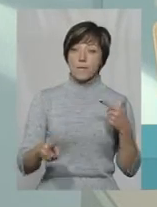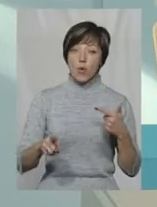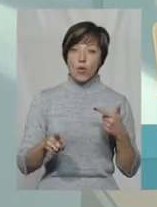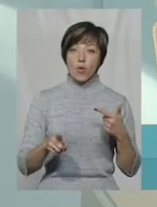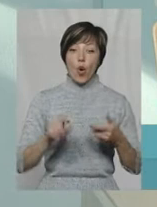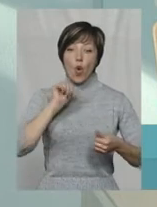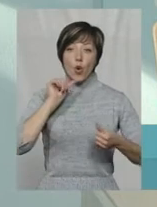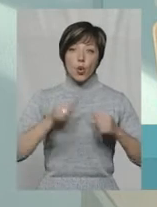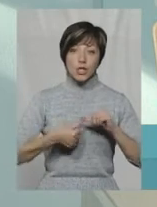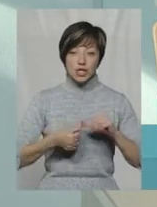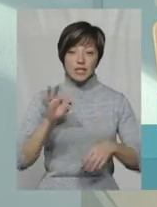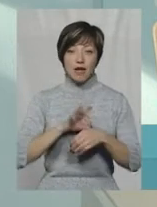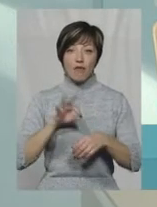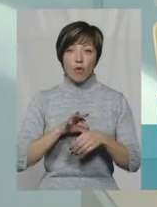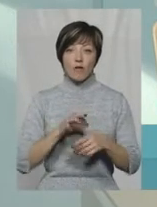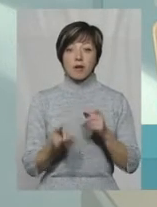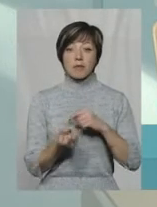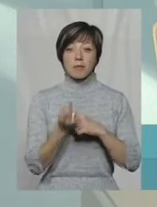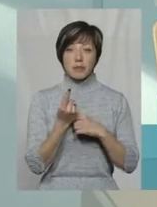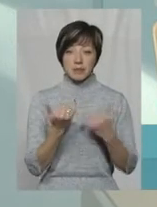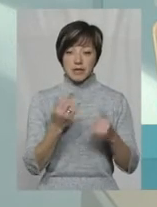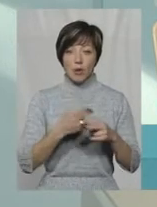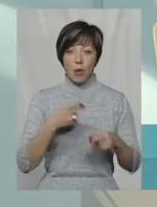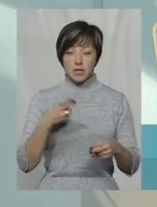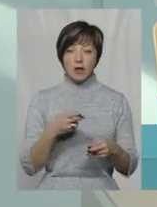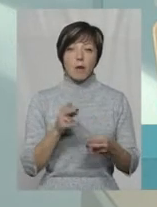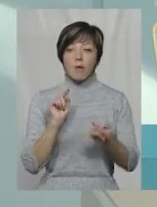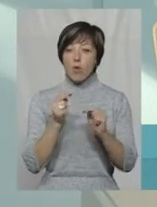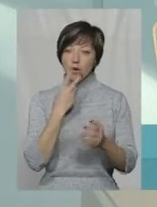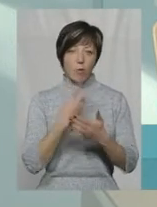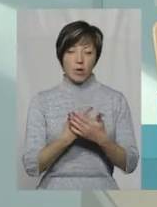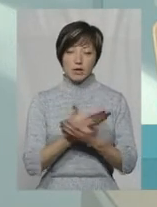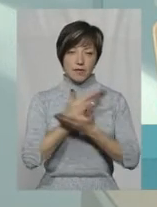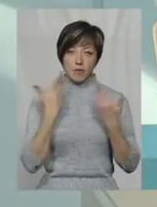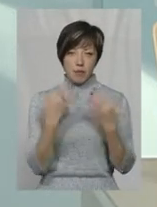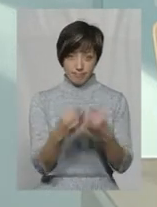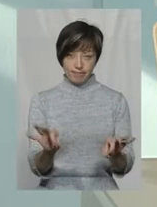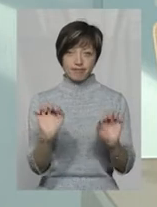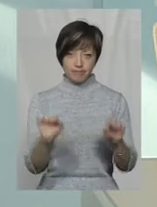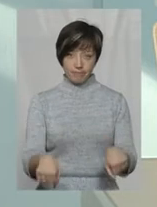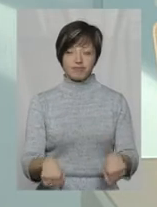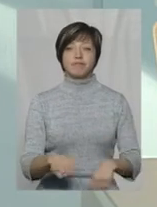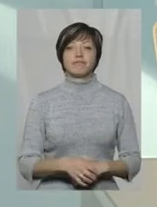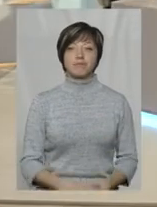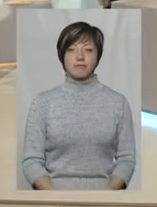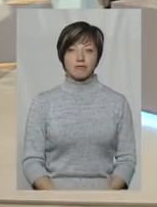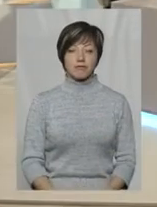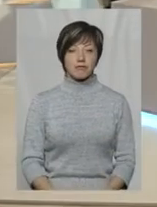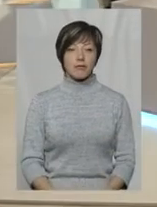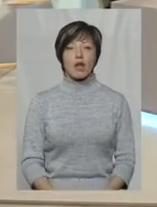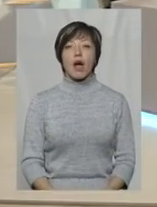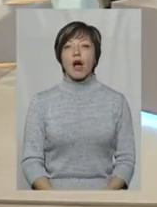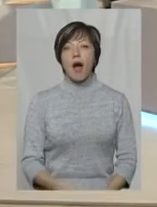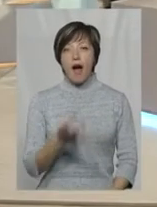загострення хронічного захворювання, то практично протипоказів немає. Можна щепляти. А